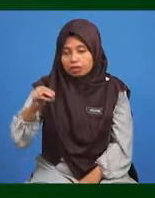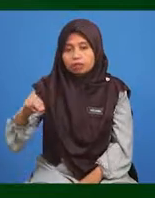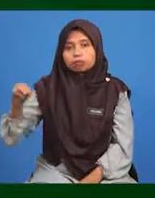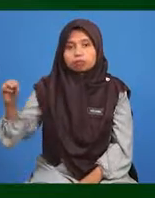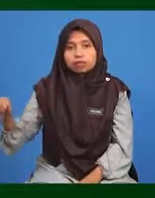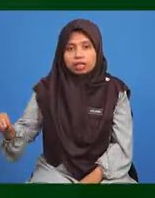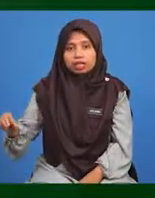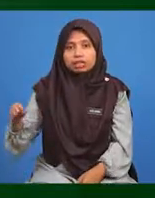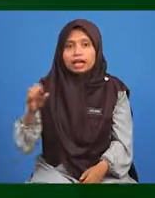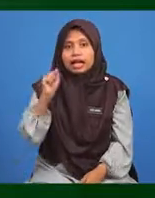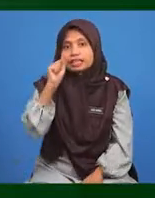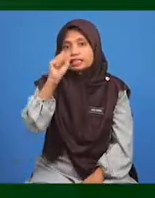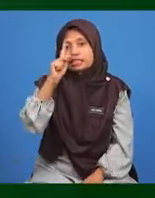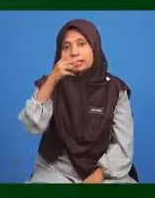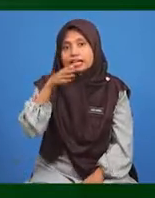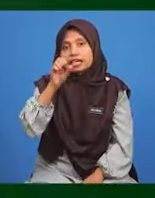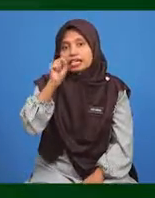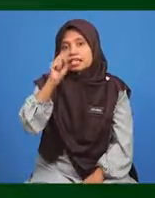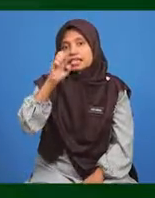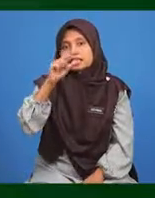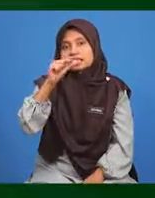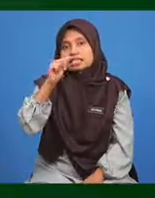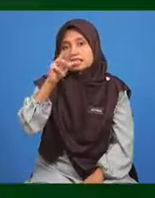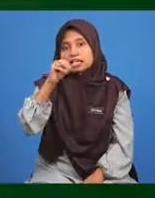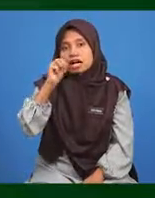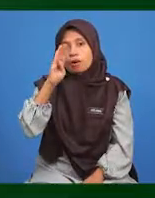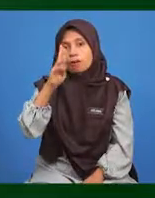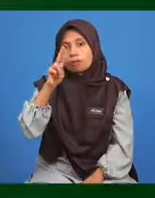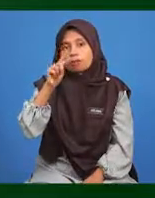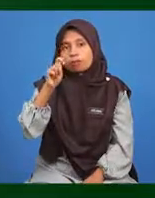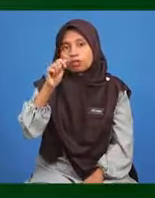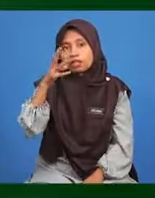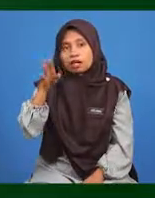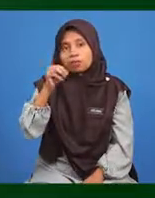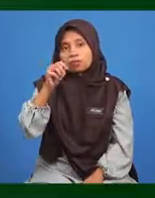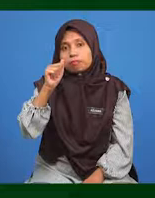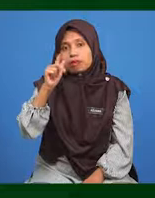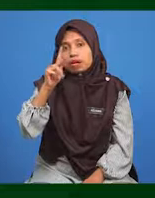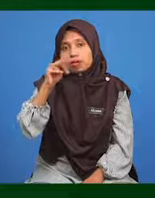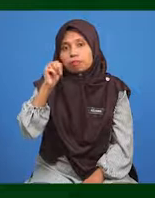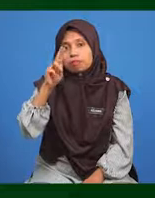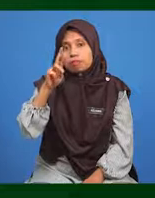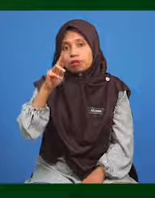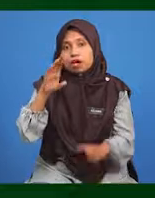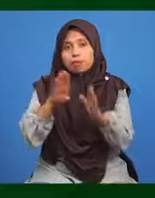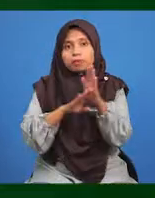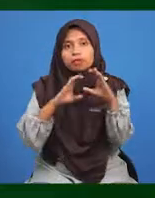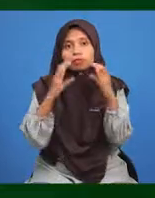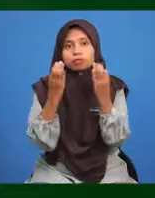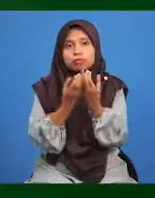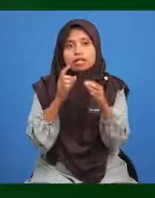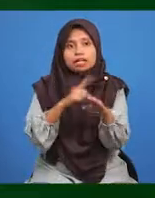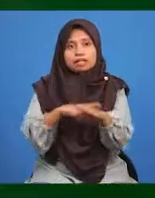Murid-murid SK Segambut Makmur berkumpul di padang apabila loceng